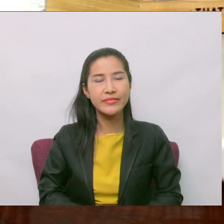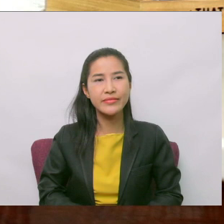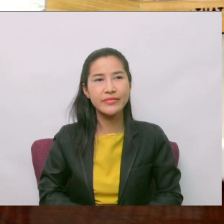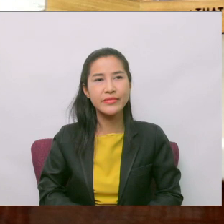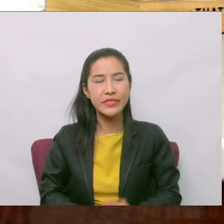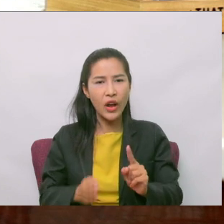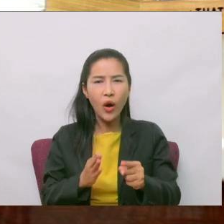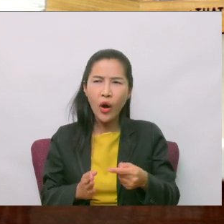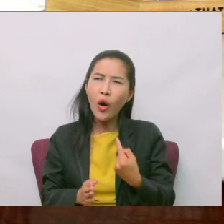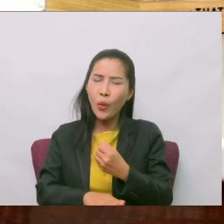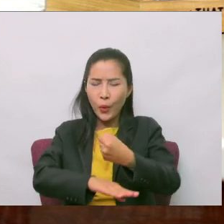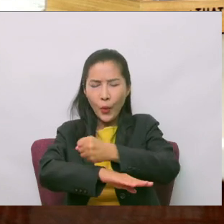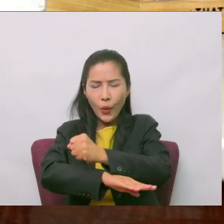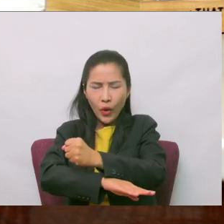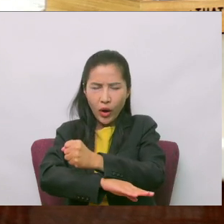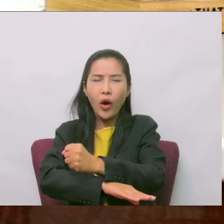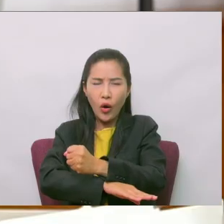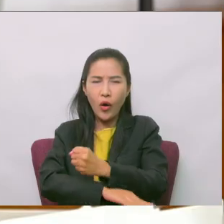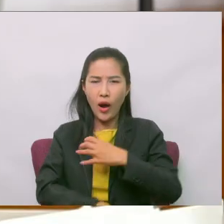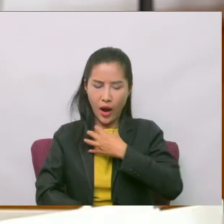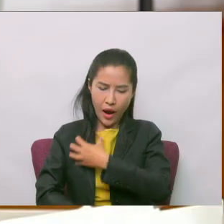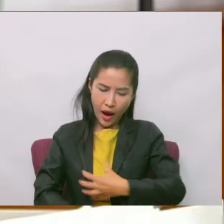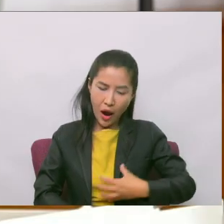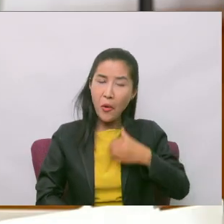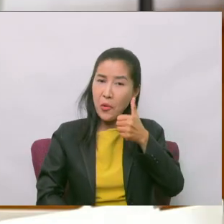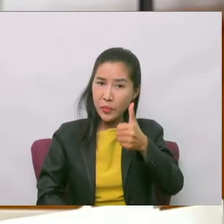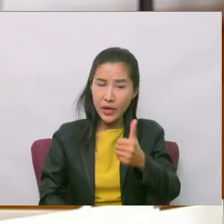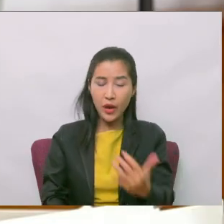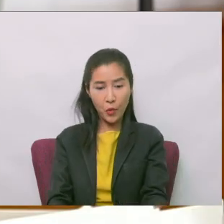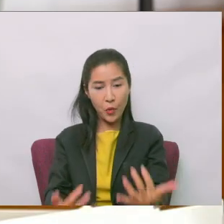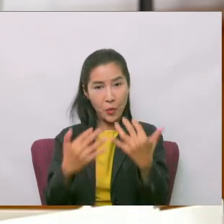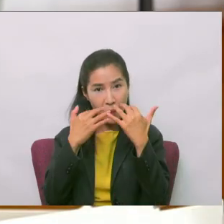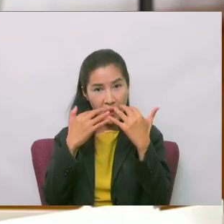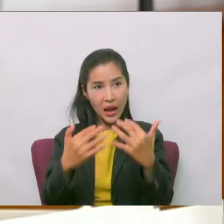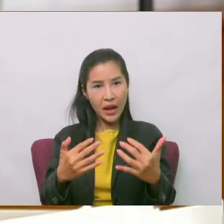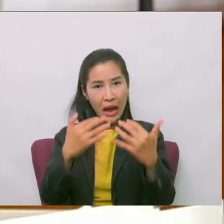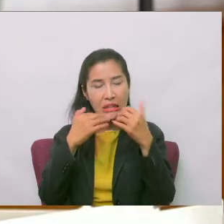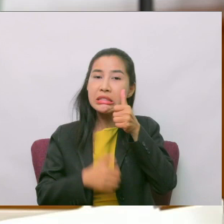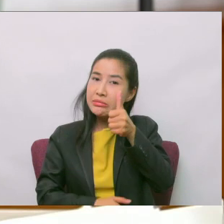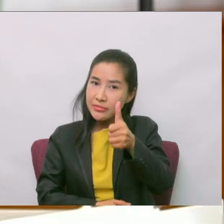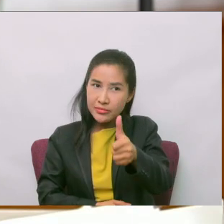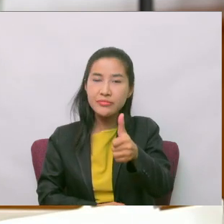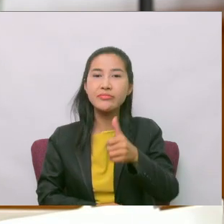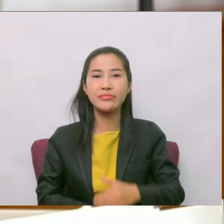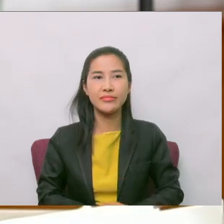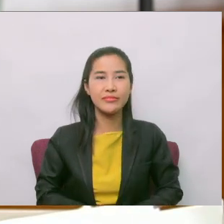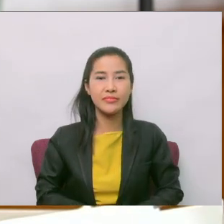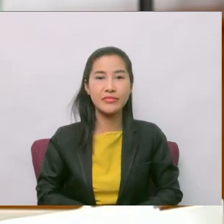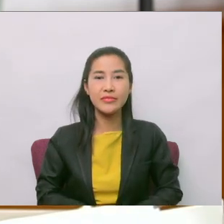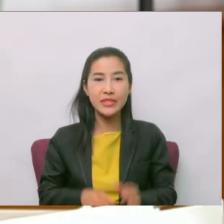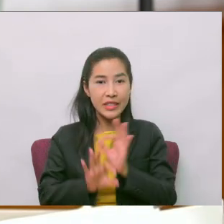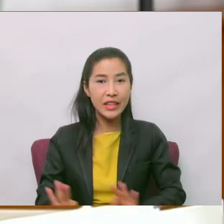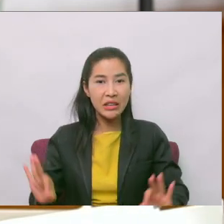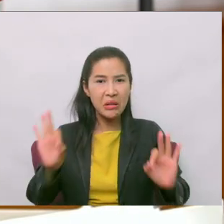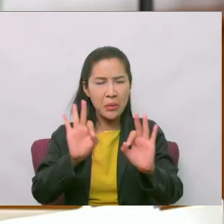อารมณ์ดีค่ะแล้วก็การระบบการหายใจของเขาก็หายใจดีนะคะแล้วก็ที่สำคัญเลยคือน้องรู้สึ